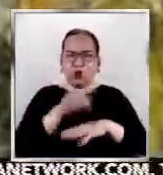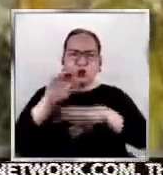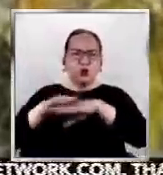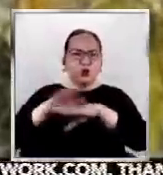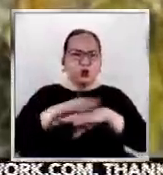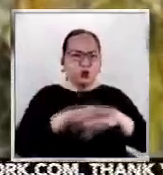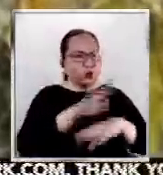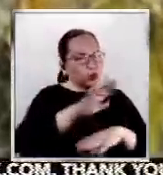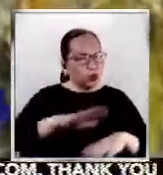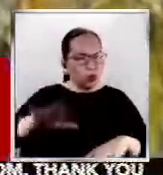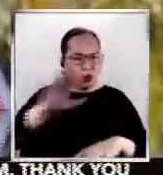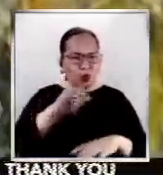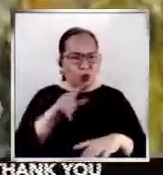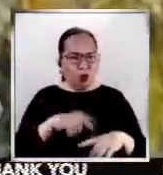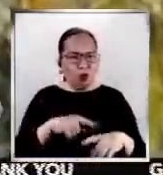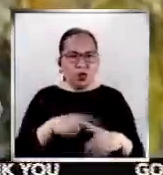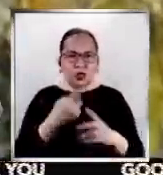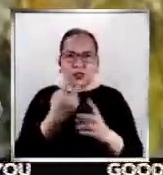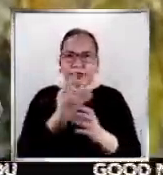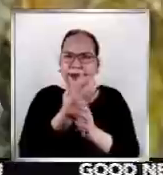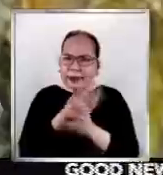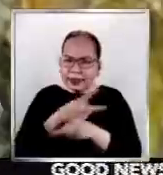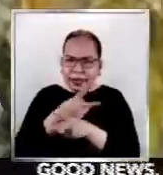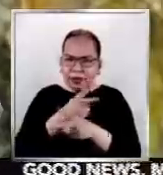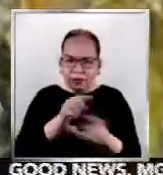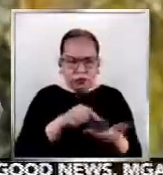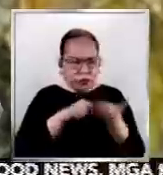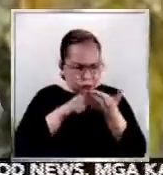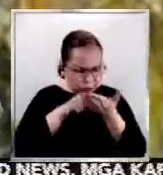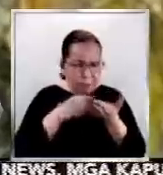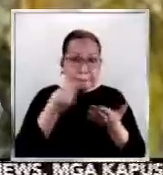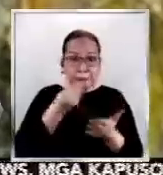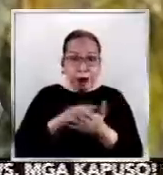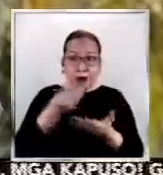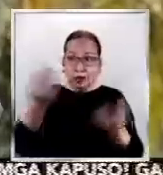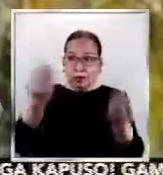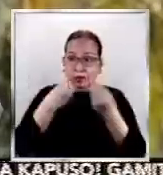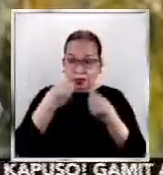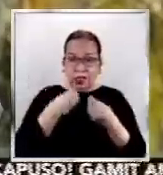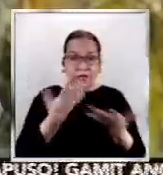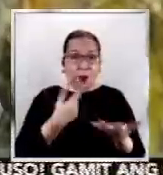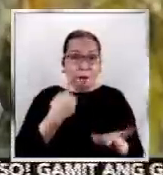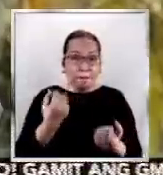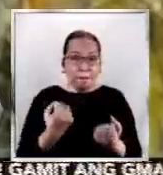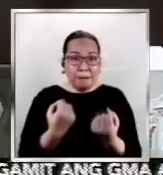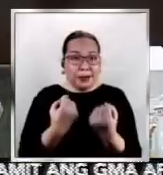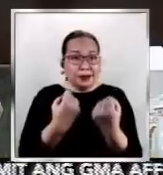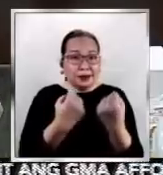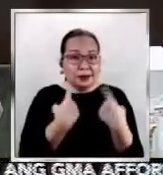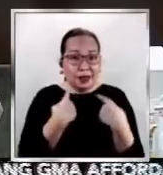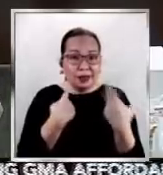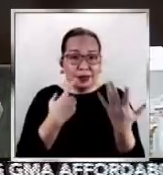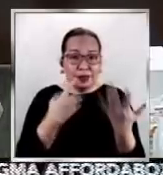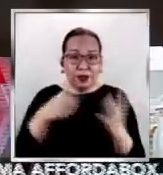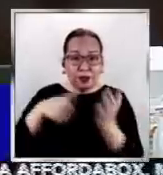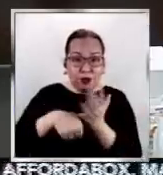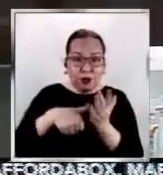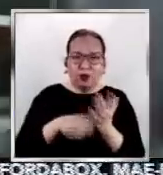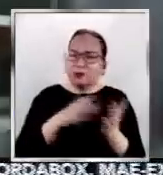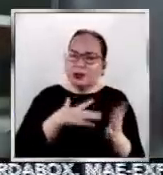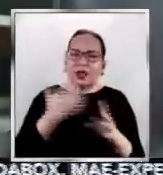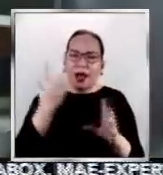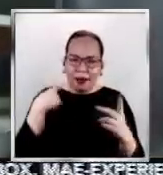huwag isisip sa pagtanggap ng pera mula sa mga kandidatong bibili ng inyong mga boto dahil baka mabudol lang kayo. John